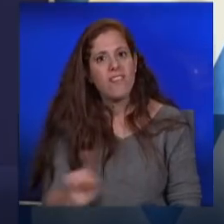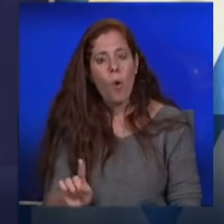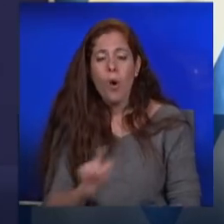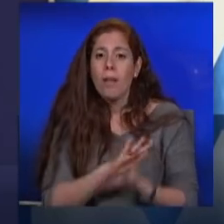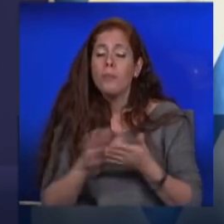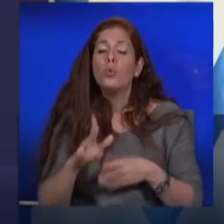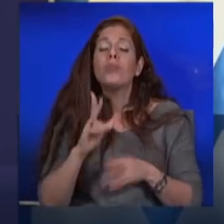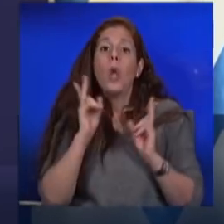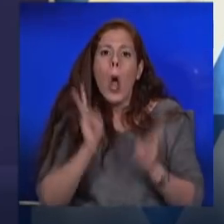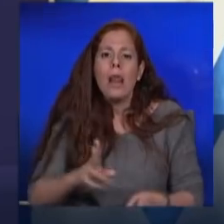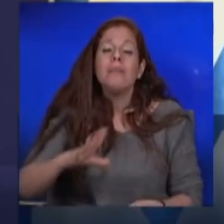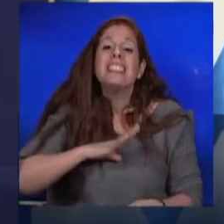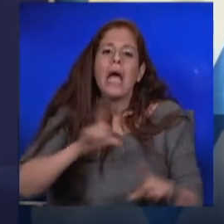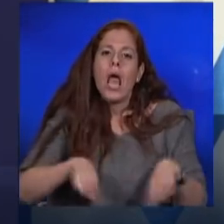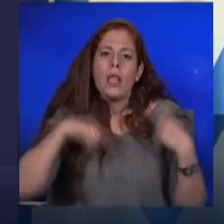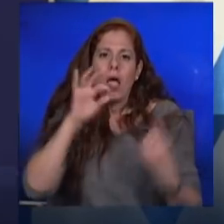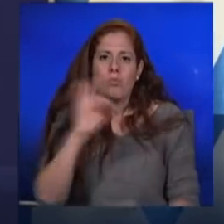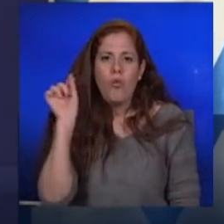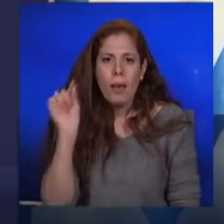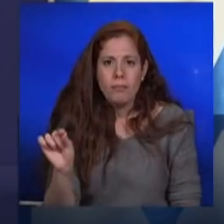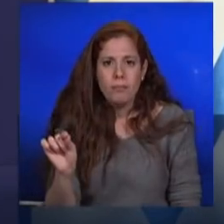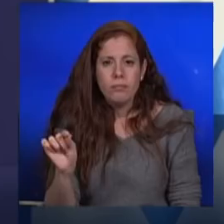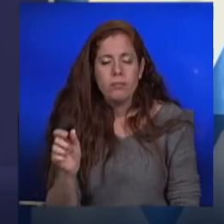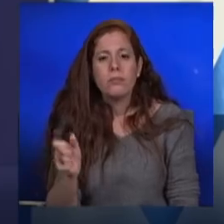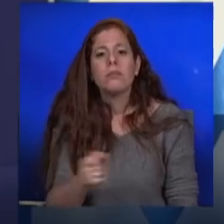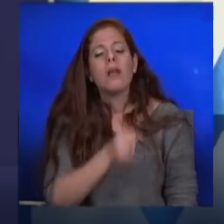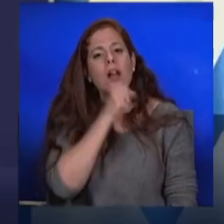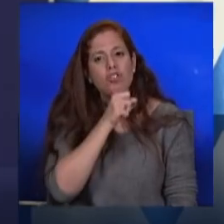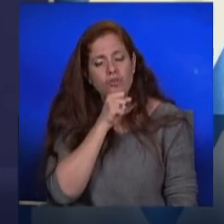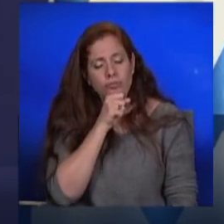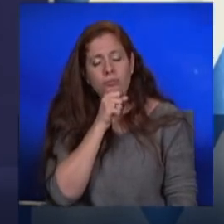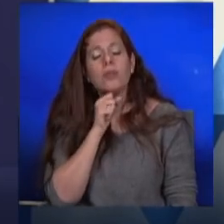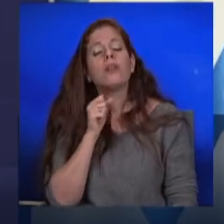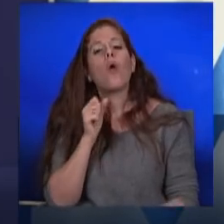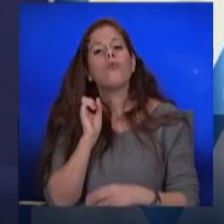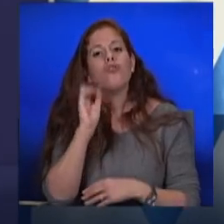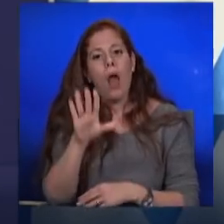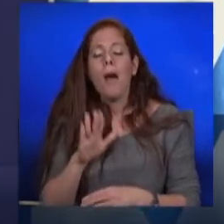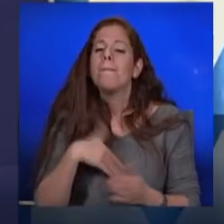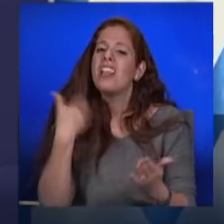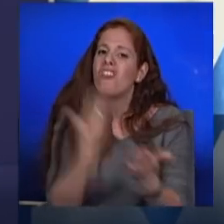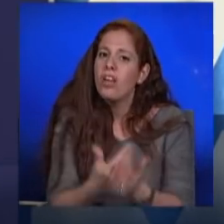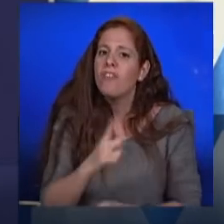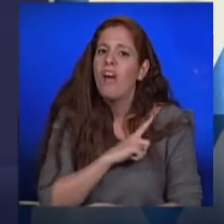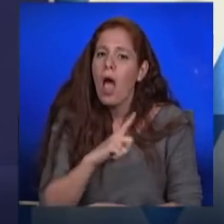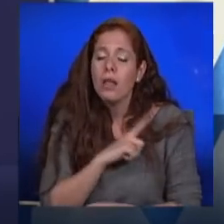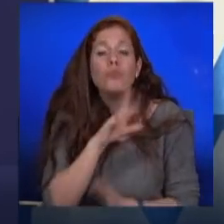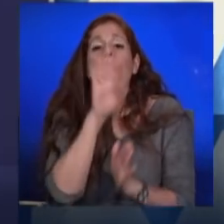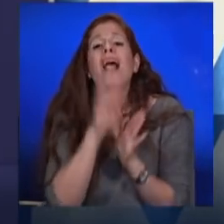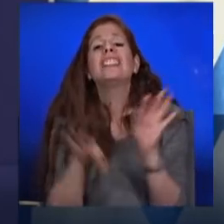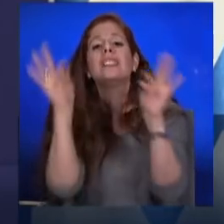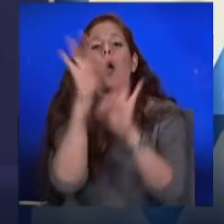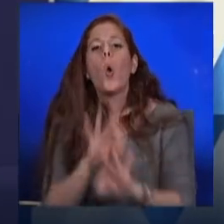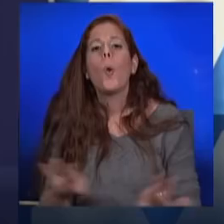את חייהם. לקשישים אנחנו נשלח מתנדבים וחיילים כדי שדבר לא יחסר להם. כמו